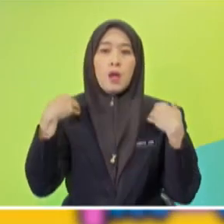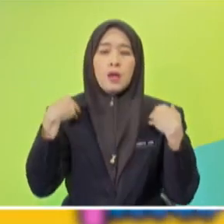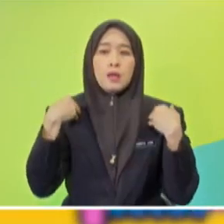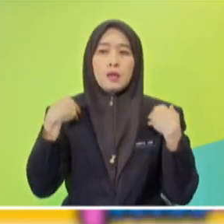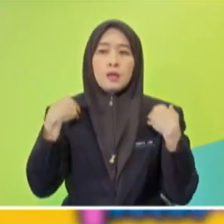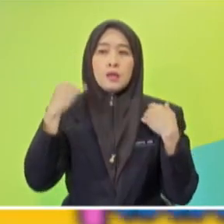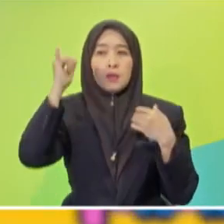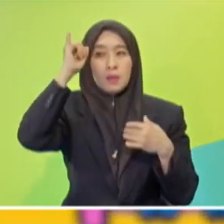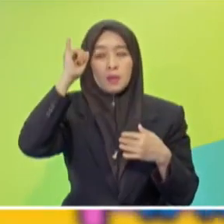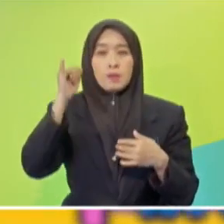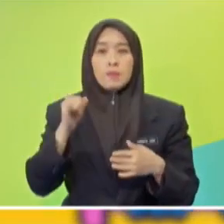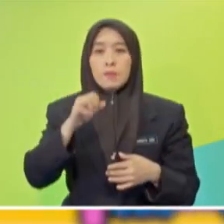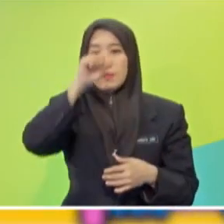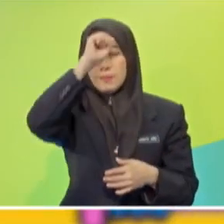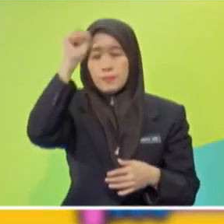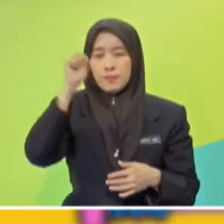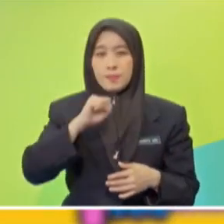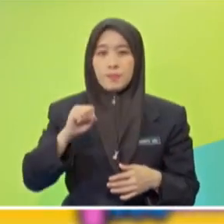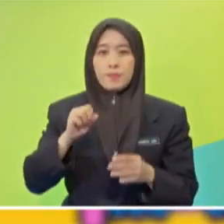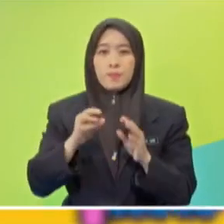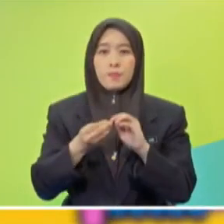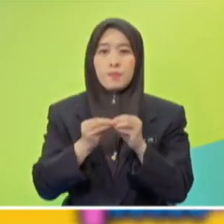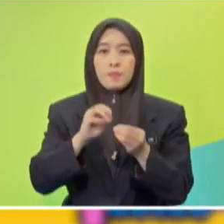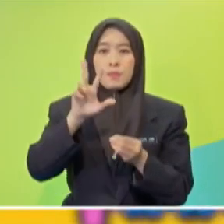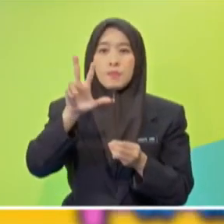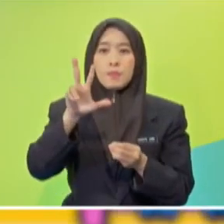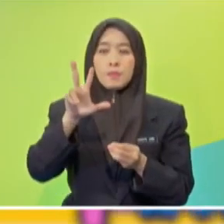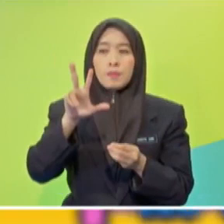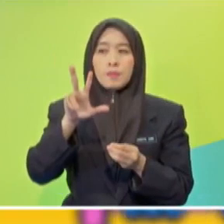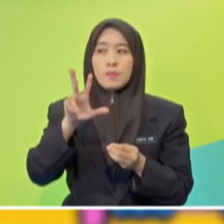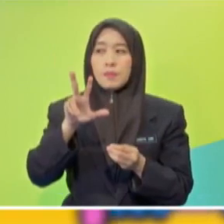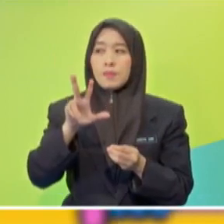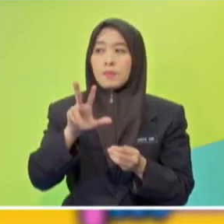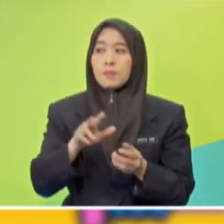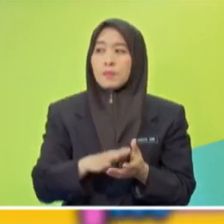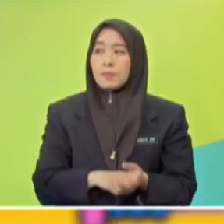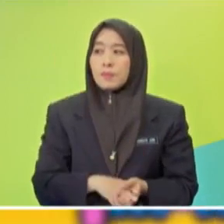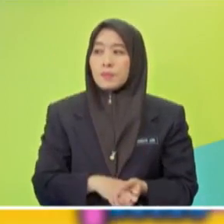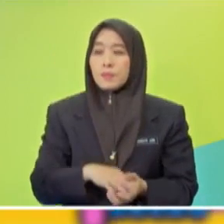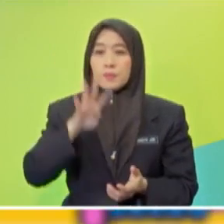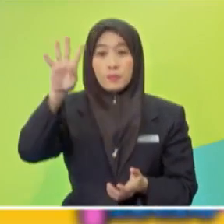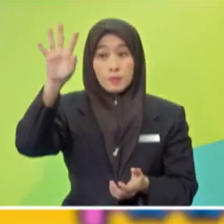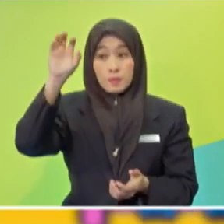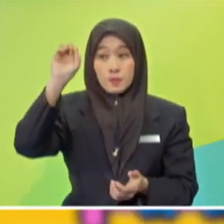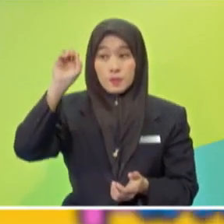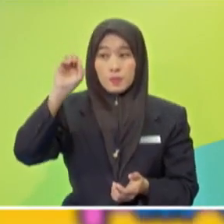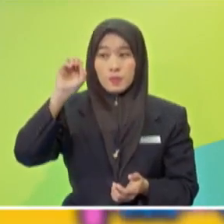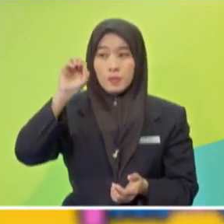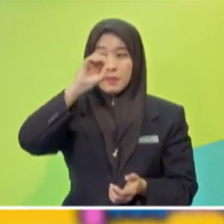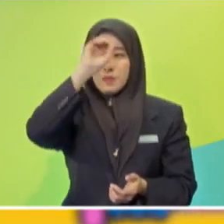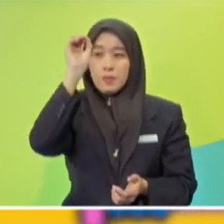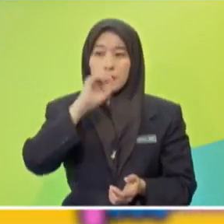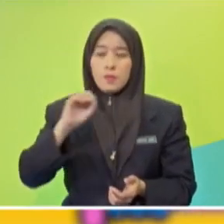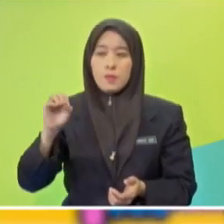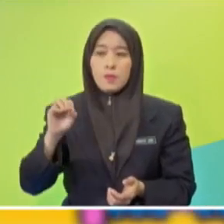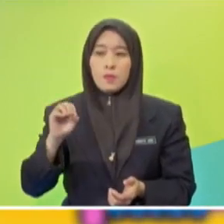Iman soalnya nomor 3 425 pratus kita nak dapatkan jawaban dalam perpuluhan Oke adik